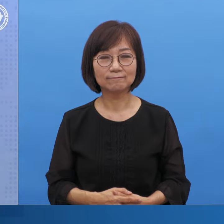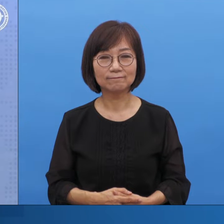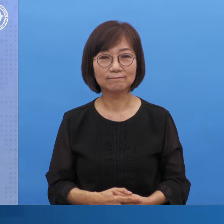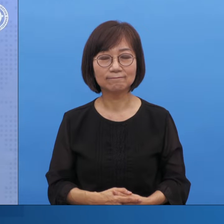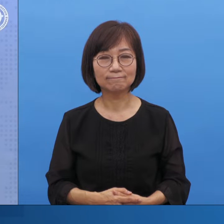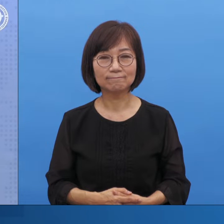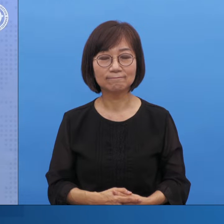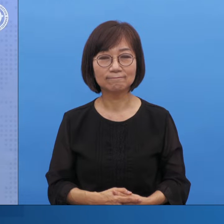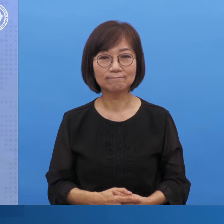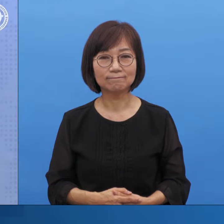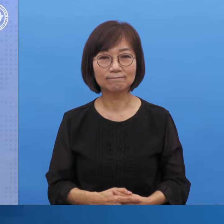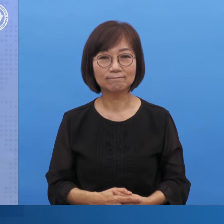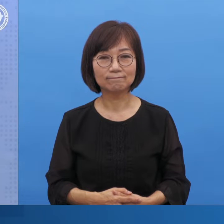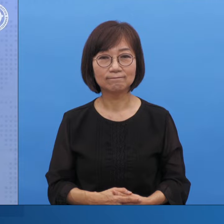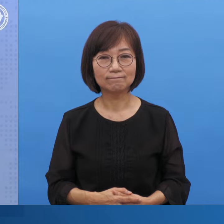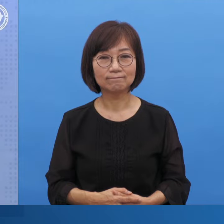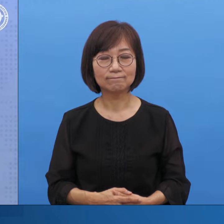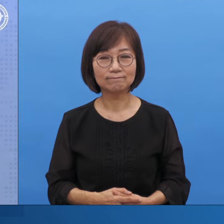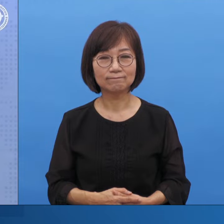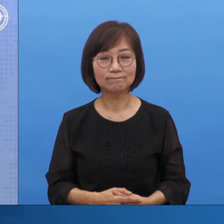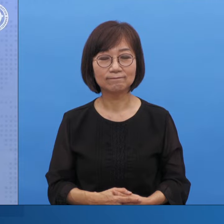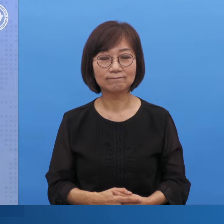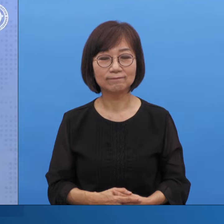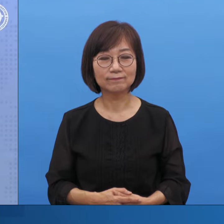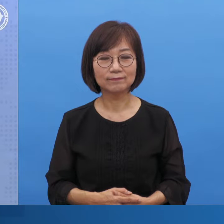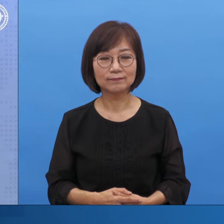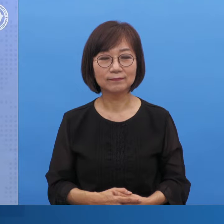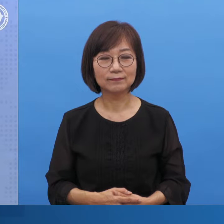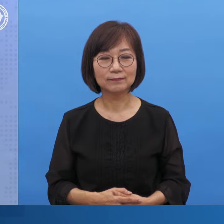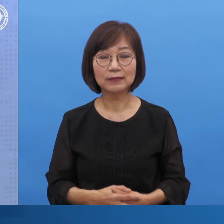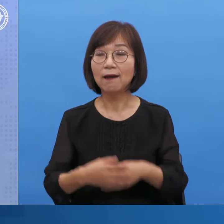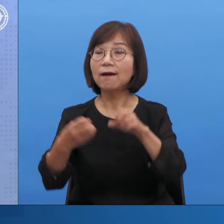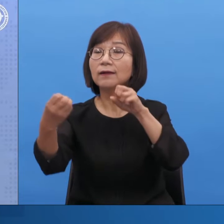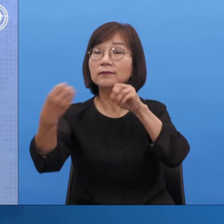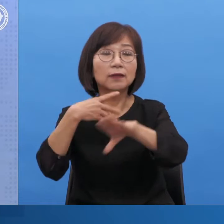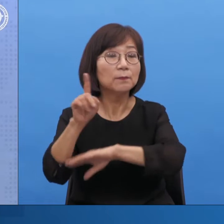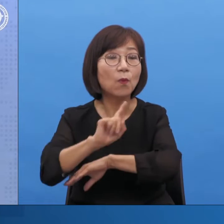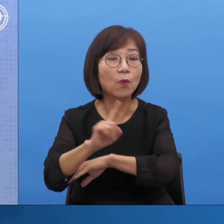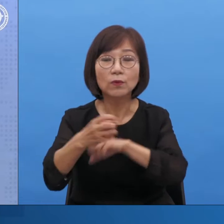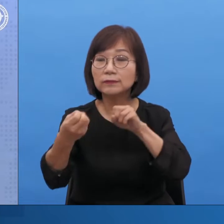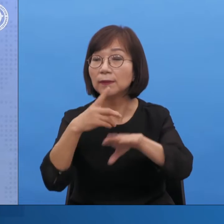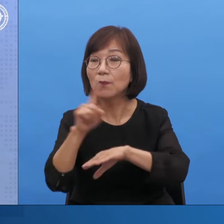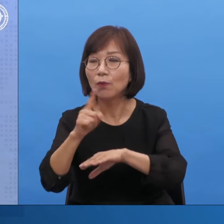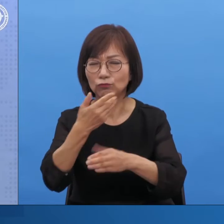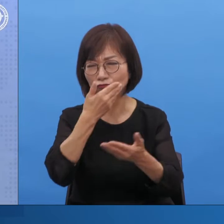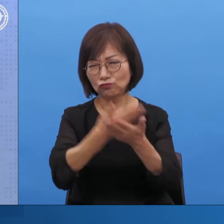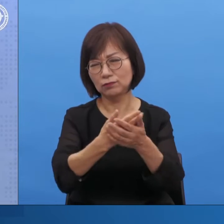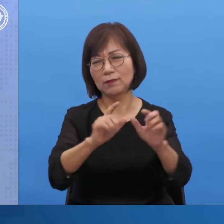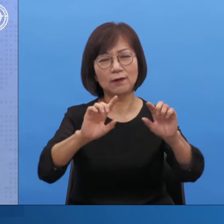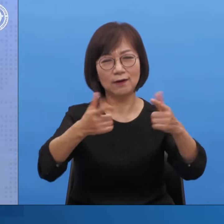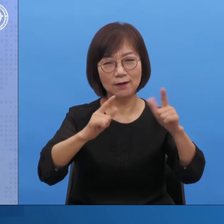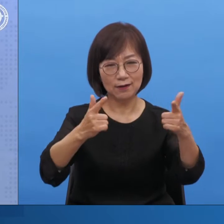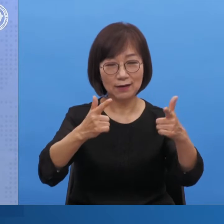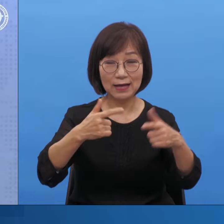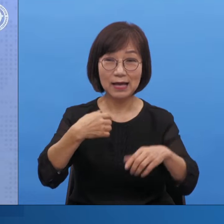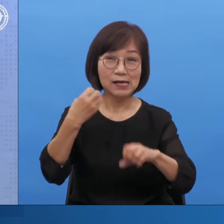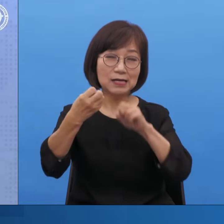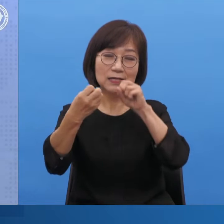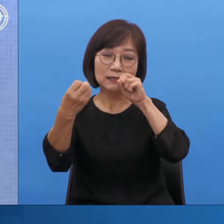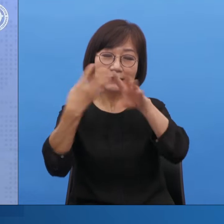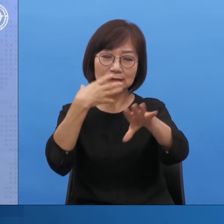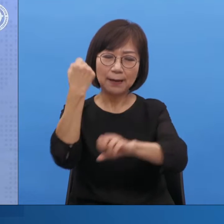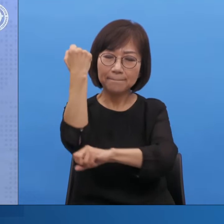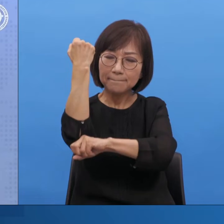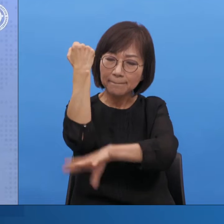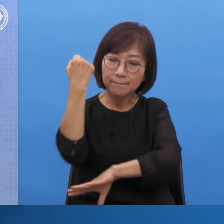쉽게 말하면 응답이 중요한 게 아니고 근본 응답의 근원을 말하는 거예요. Simply put, the answers are